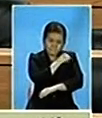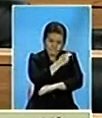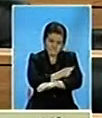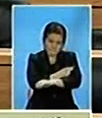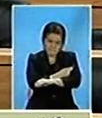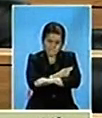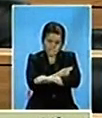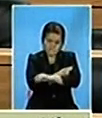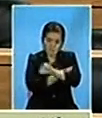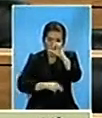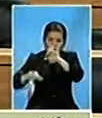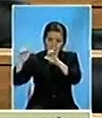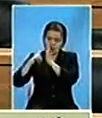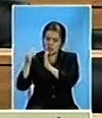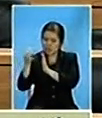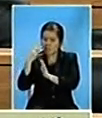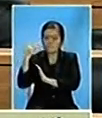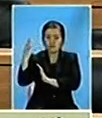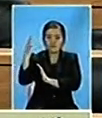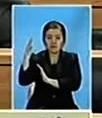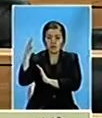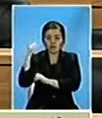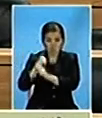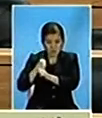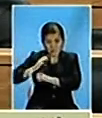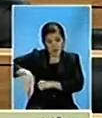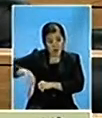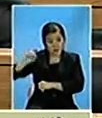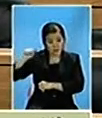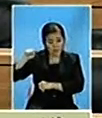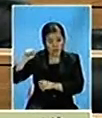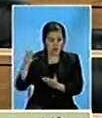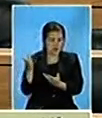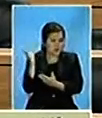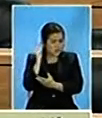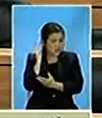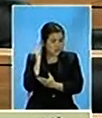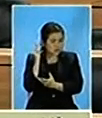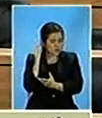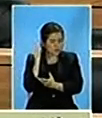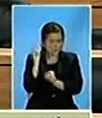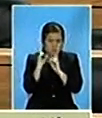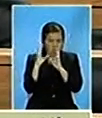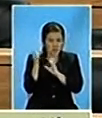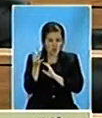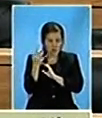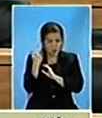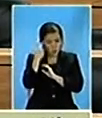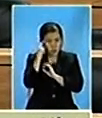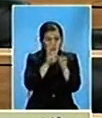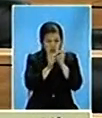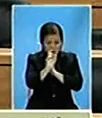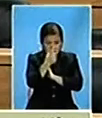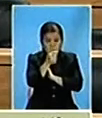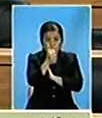ยังไม่มีจะต้องออกตามมานะครับอันนี้ผมอาจจะได้ยินคาดเคลื่อนไปนะครับเดี๋ยวท่านกรุณาชี้แจง